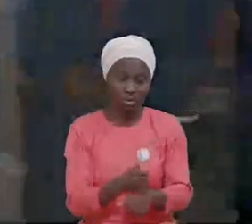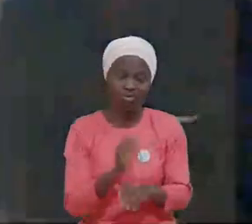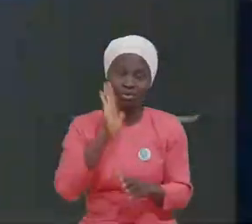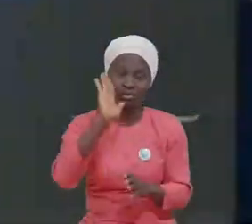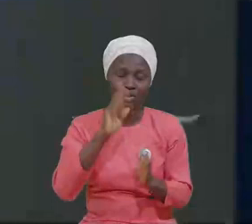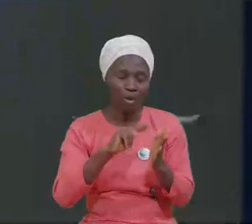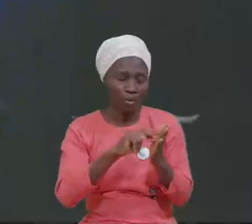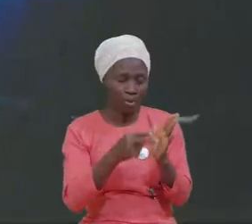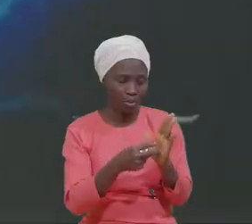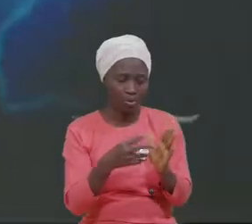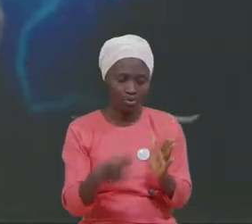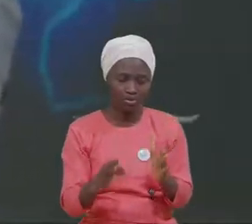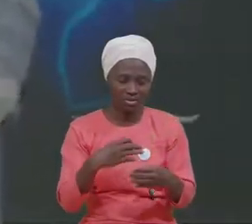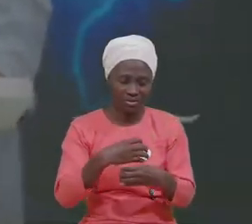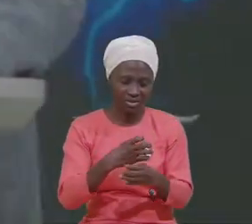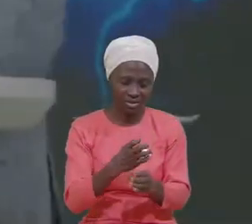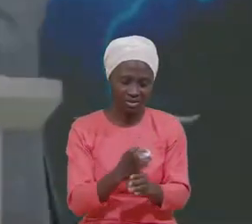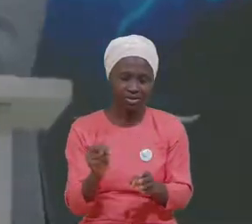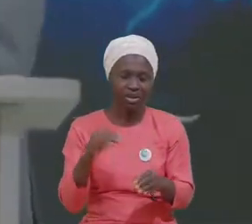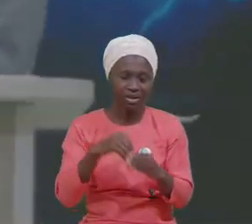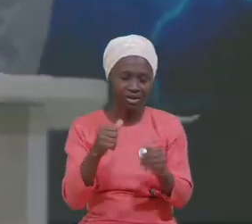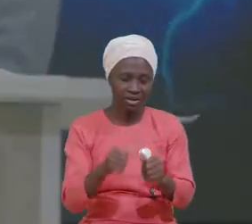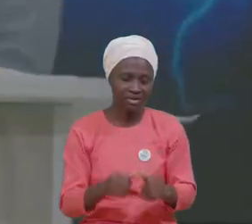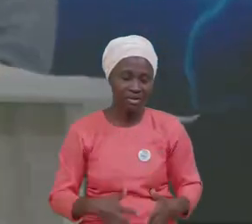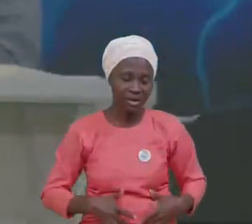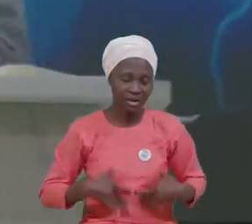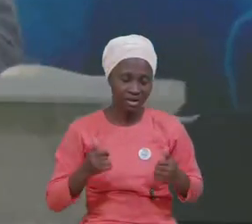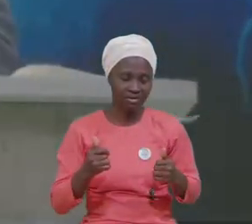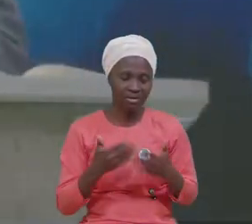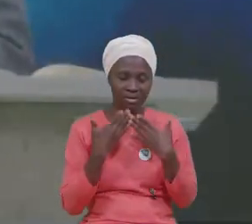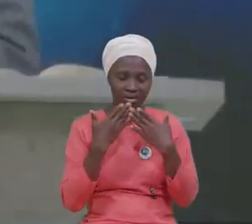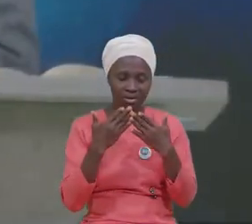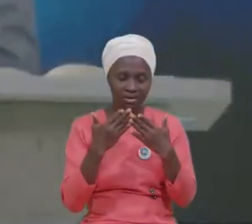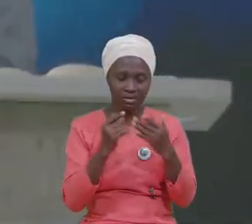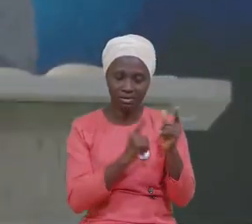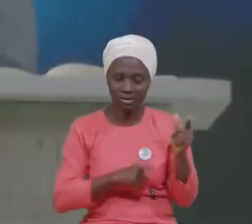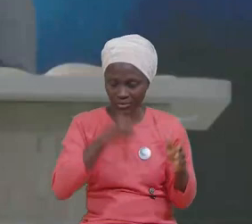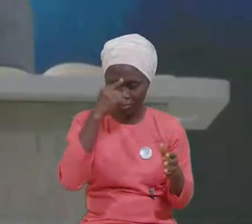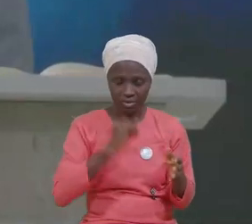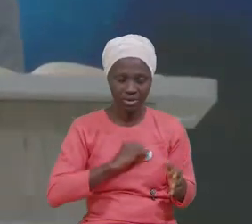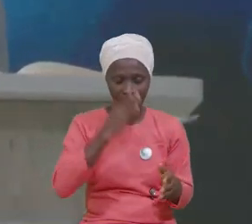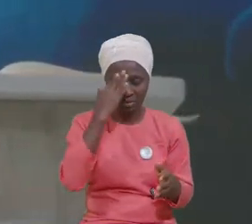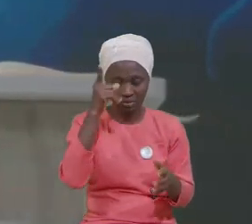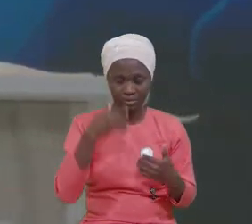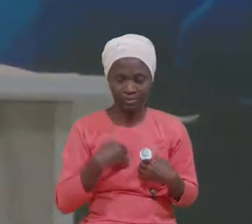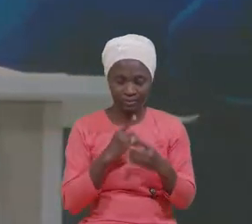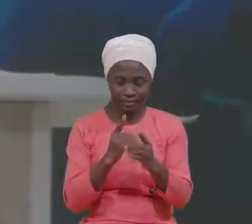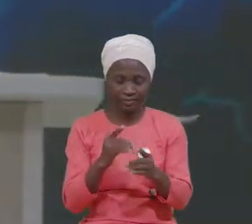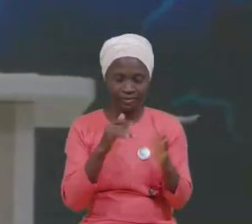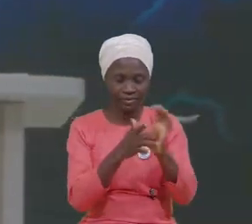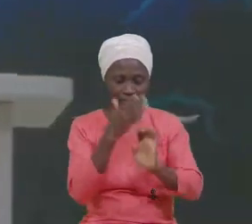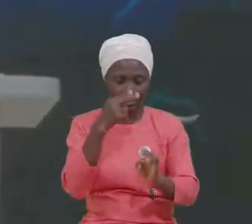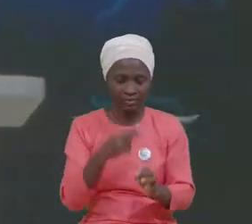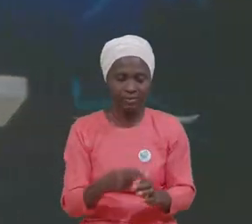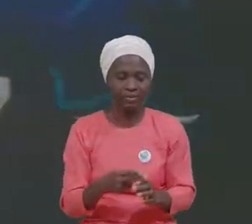Confirme ton objectif de création dans chaque vie. Merci Seigneur, parce que je sais que tu as exaucé.